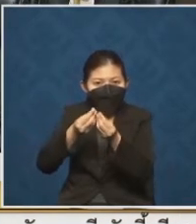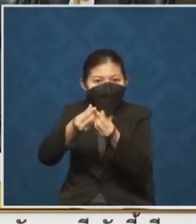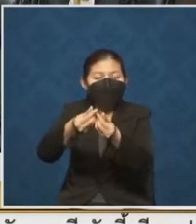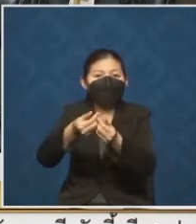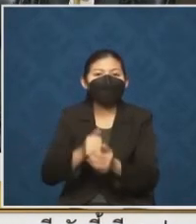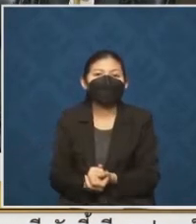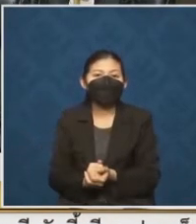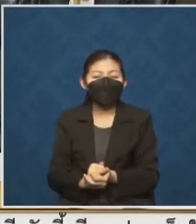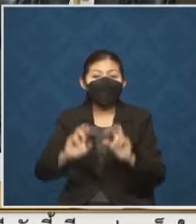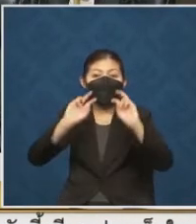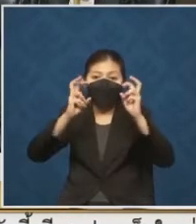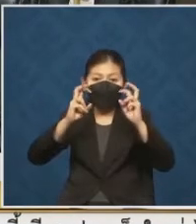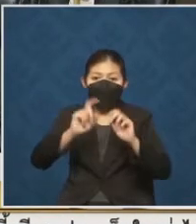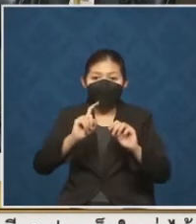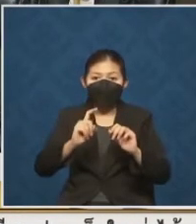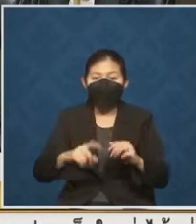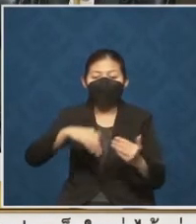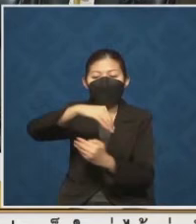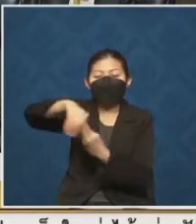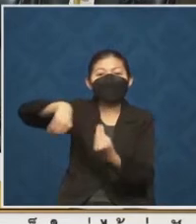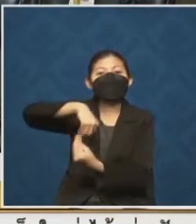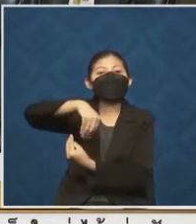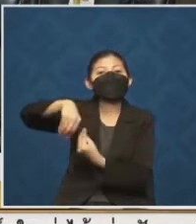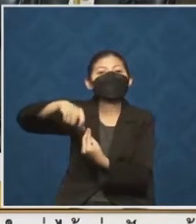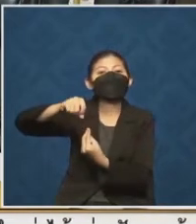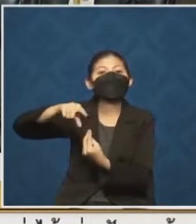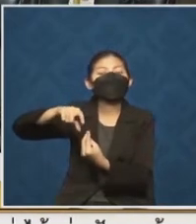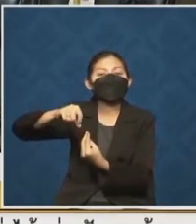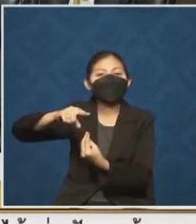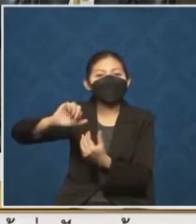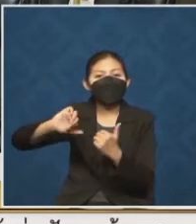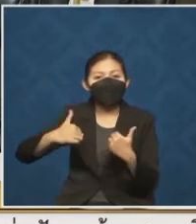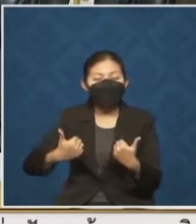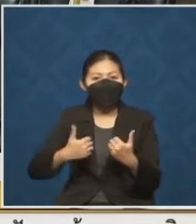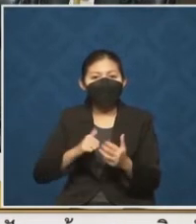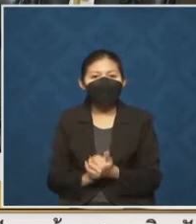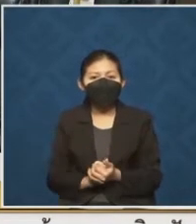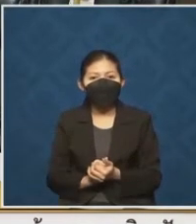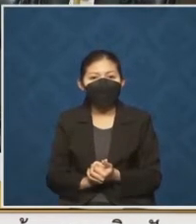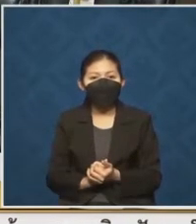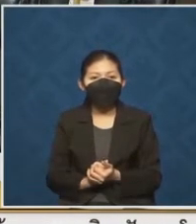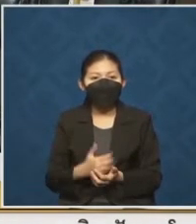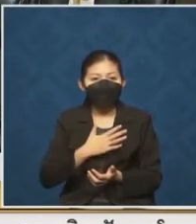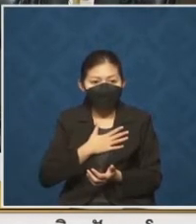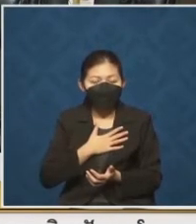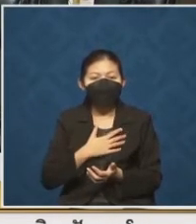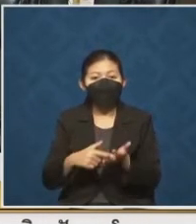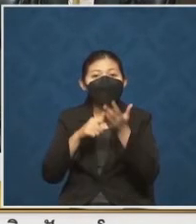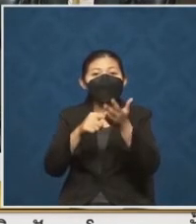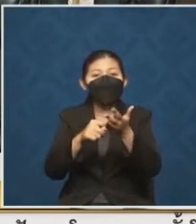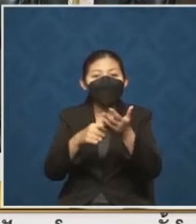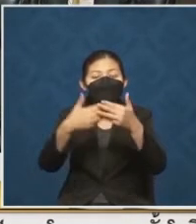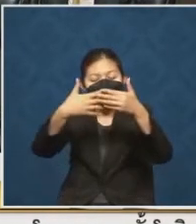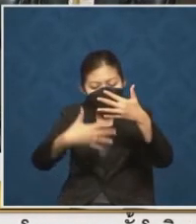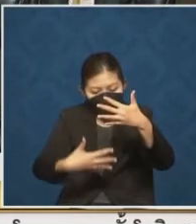กับสมาชิกพรรคร่วมฝ่ายค้านของผมได้เป็นผู้ยิงเป้าตรงชี้เห็น